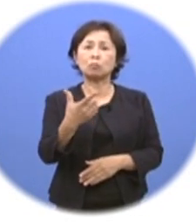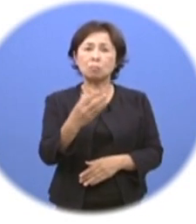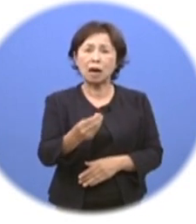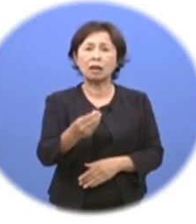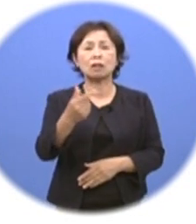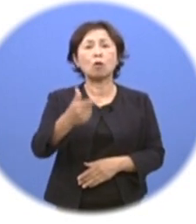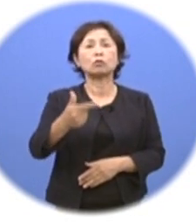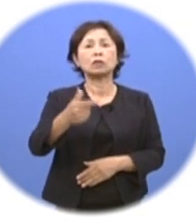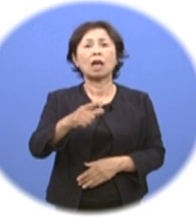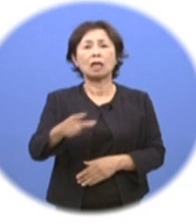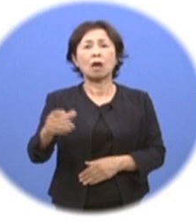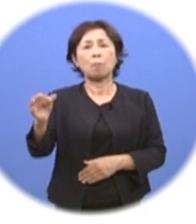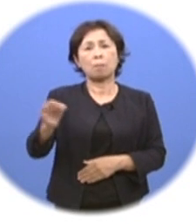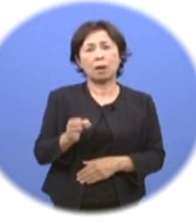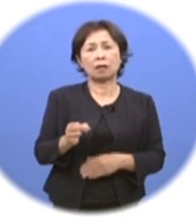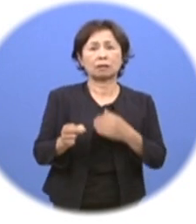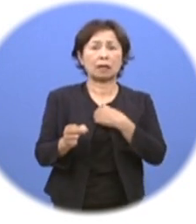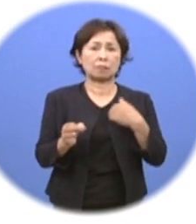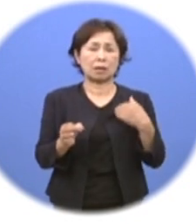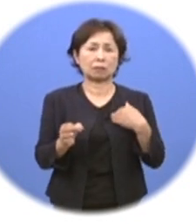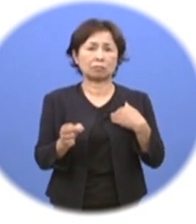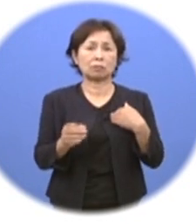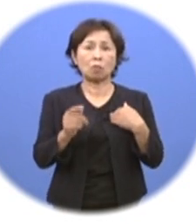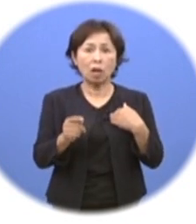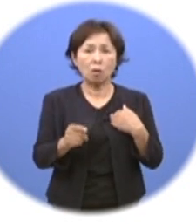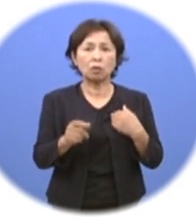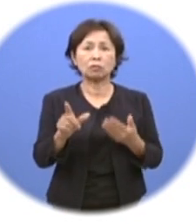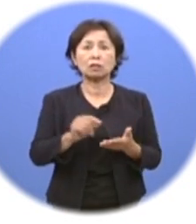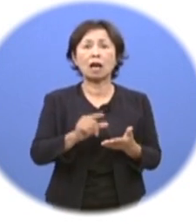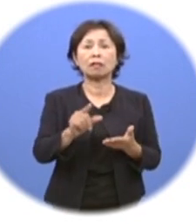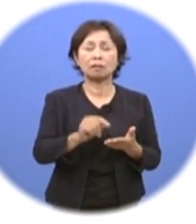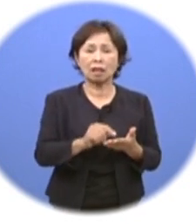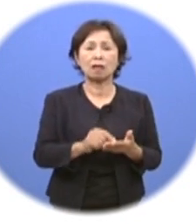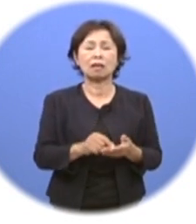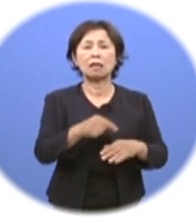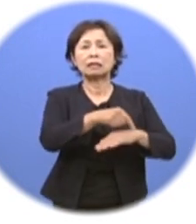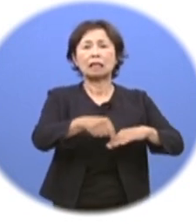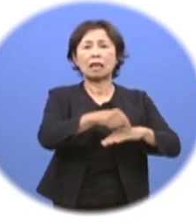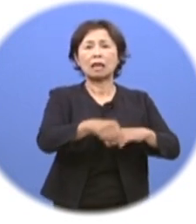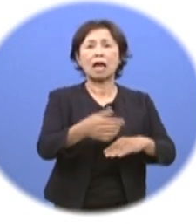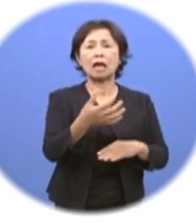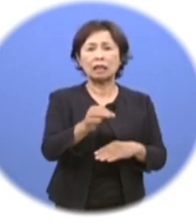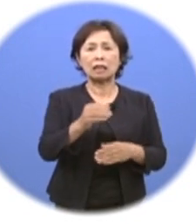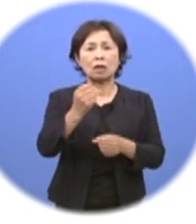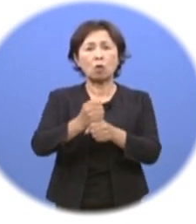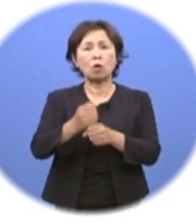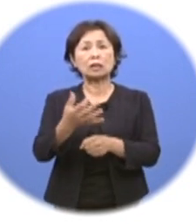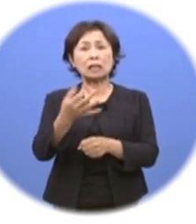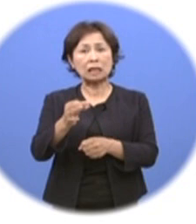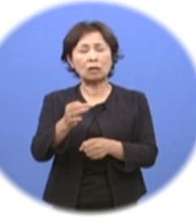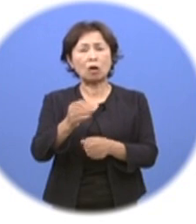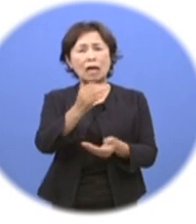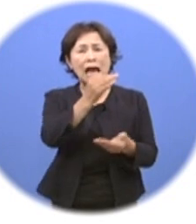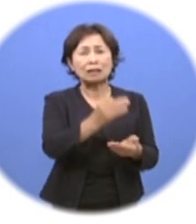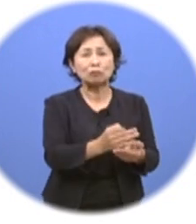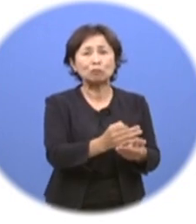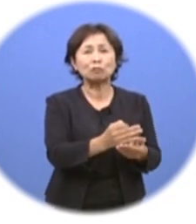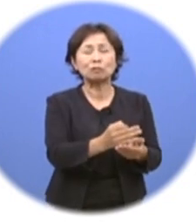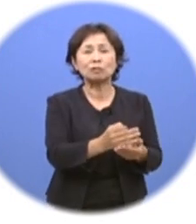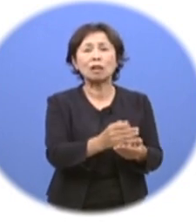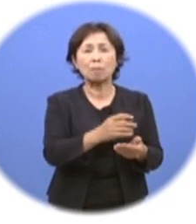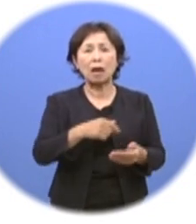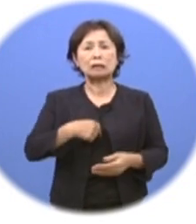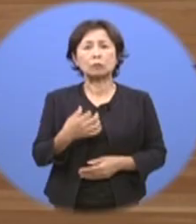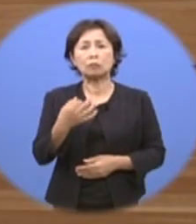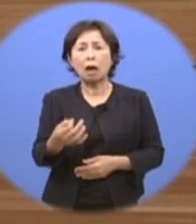助を受けることができます。この新しい制度を活用すると設計費、工事費を定額に抑えることで自己負担をゼロにすることも